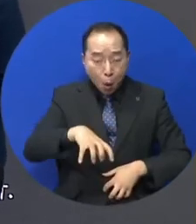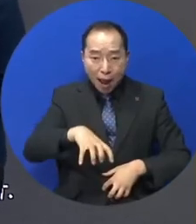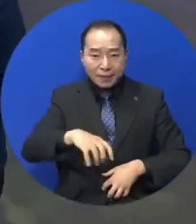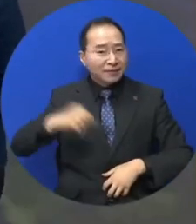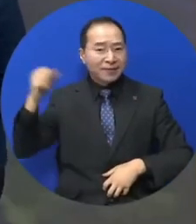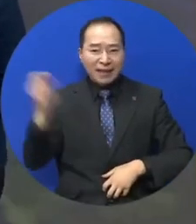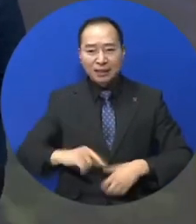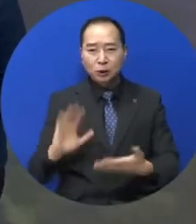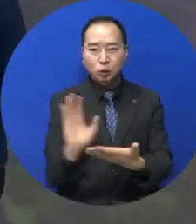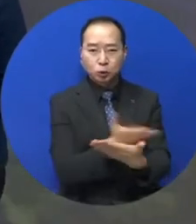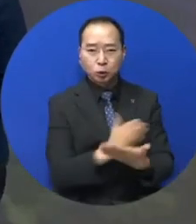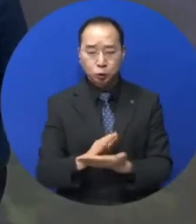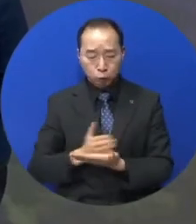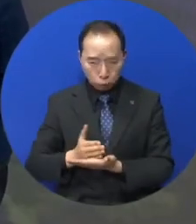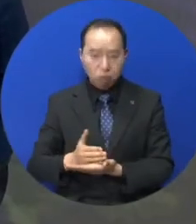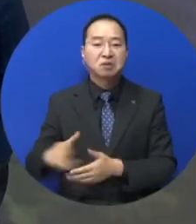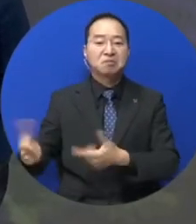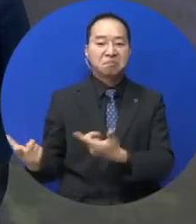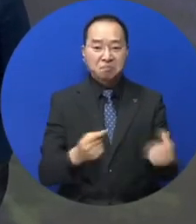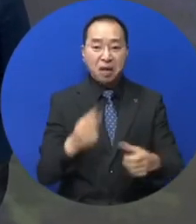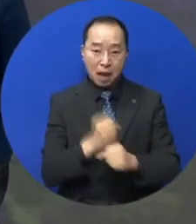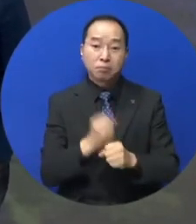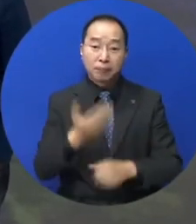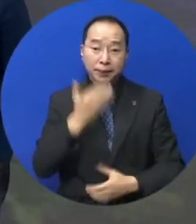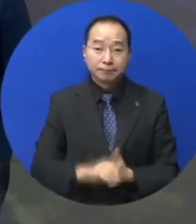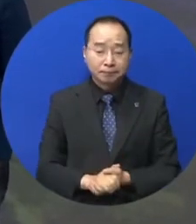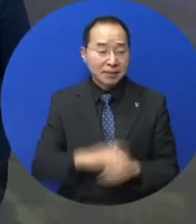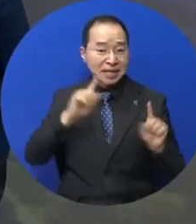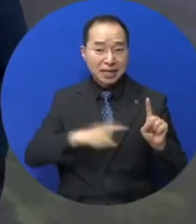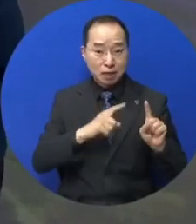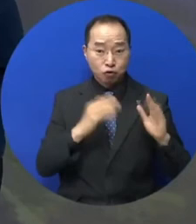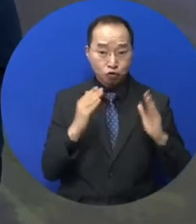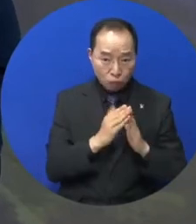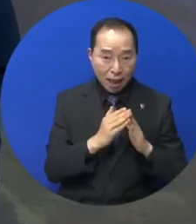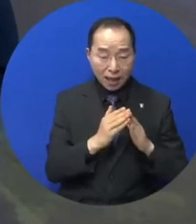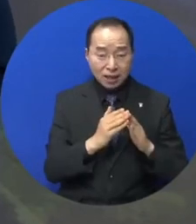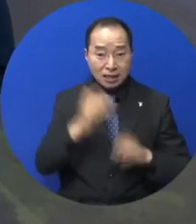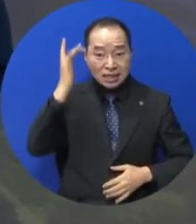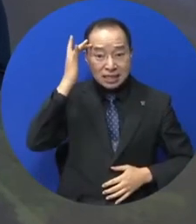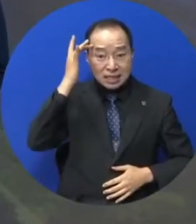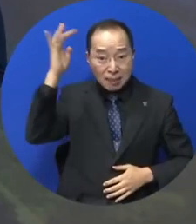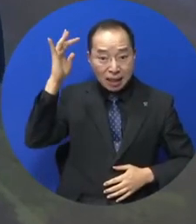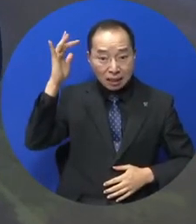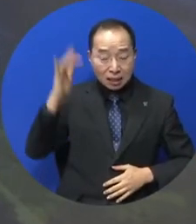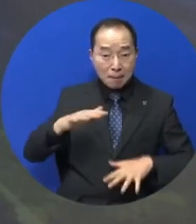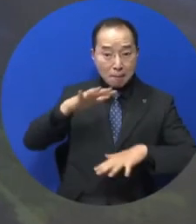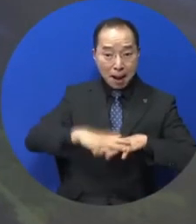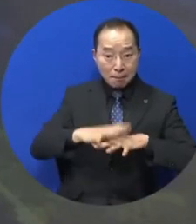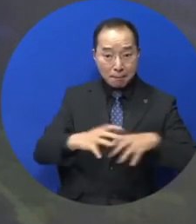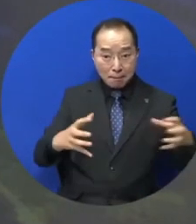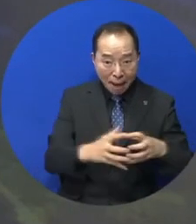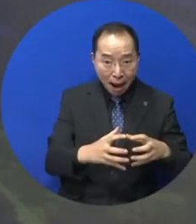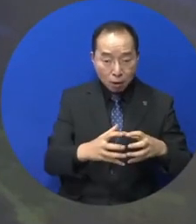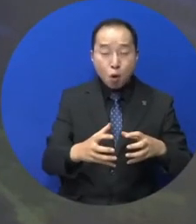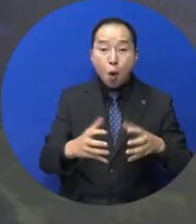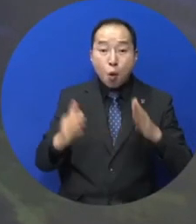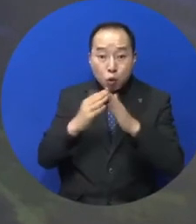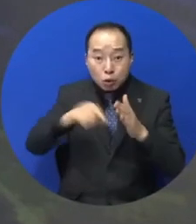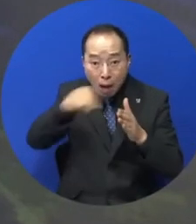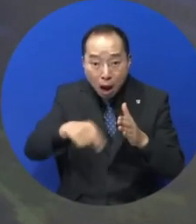재배치로 가능합니다. 예컨대 1인 주택과 스마트팜이 어우러지는 수직공원은 도심